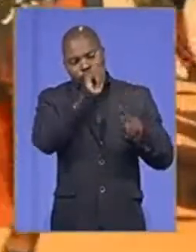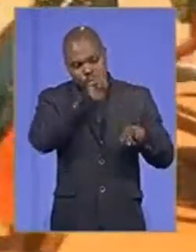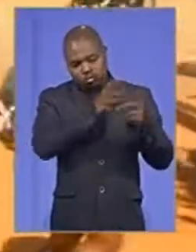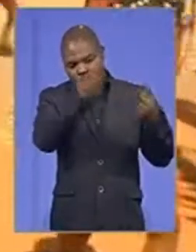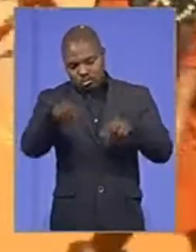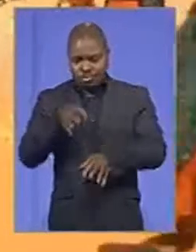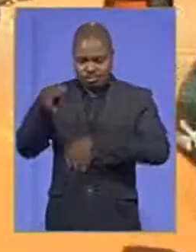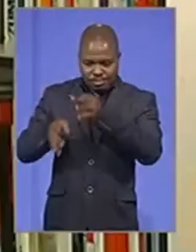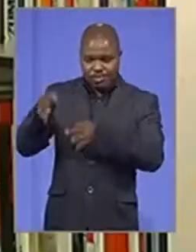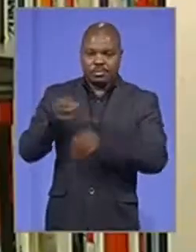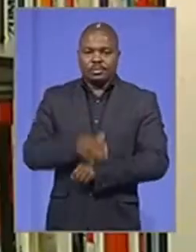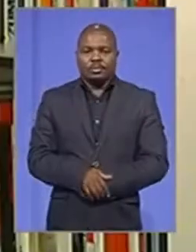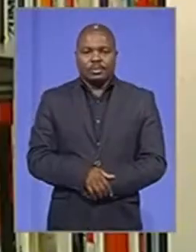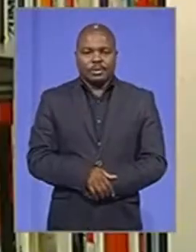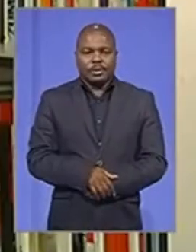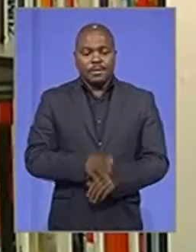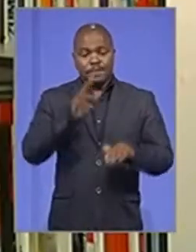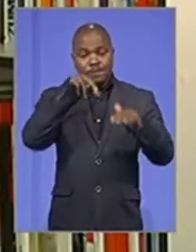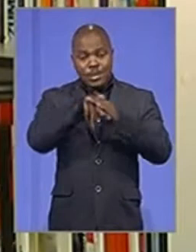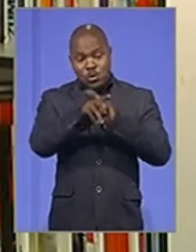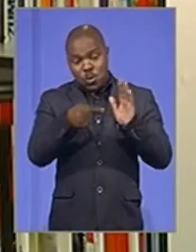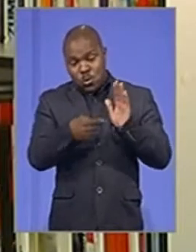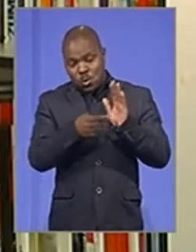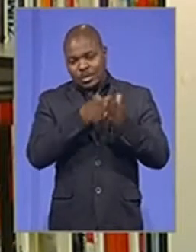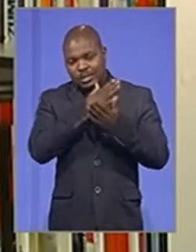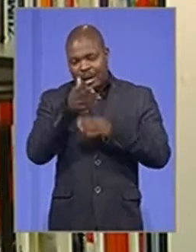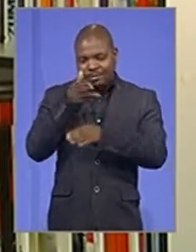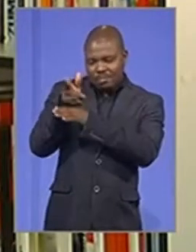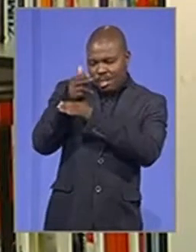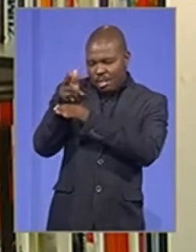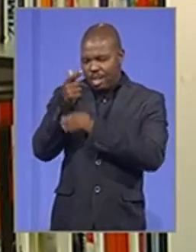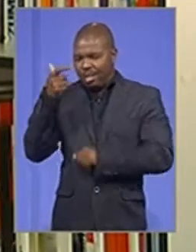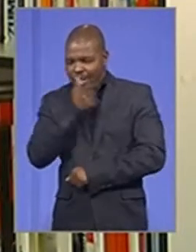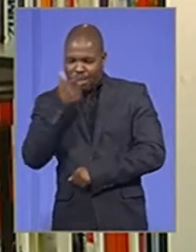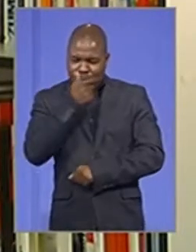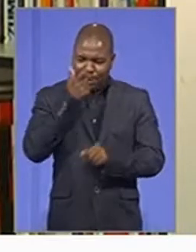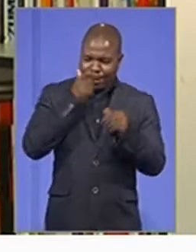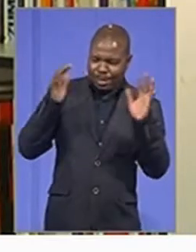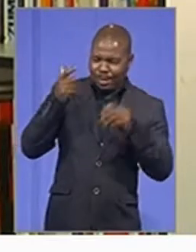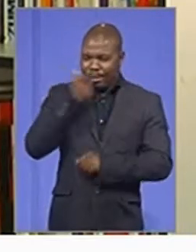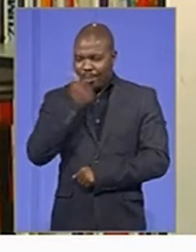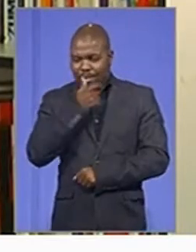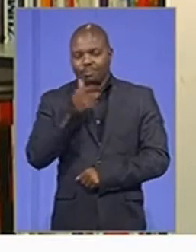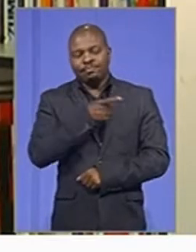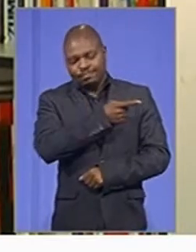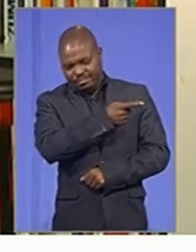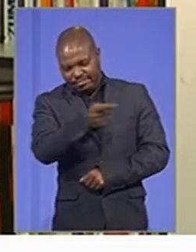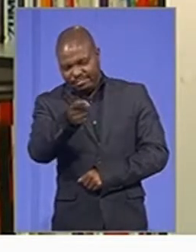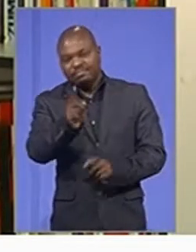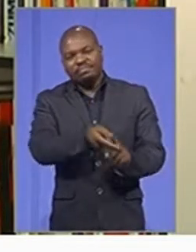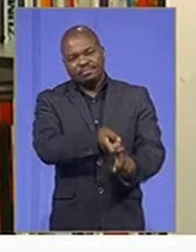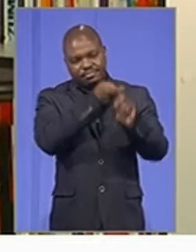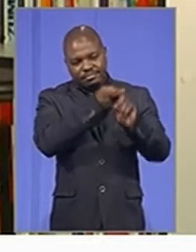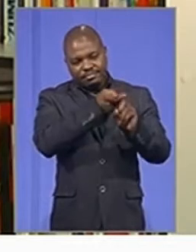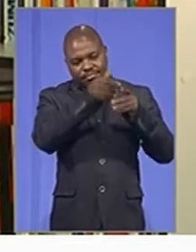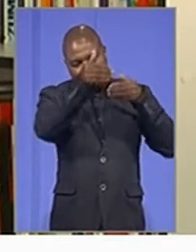ikarabela. Ba ba le mo videong ela ba tšea video ba be ba sega ba be ba tšhera re lo ba suspenda for 7 days